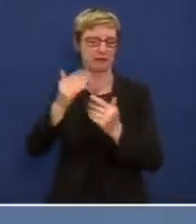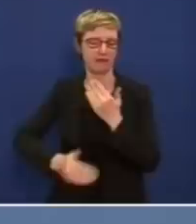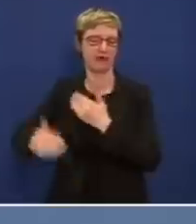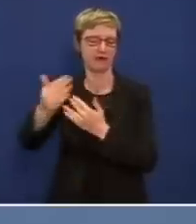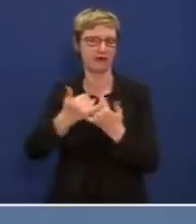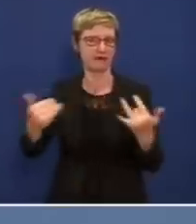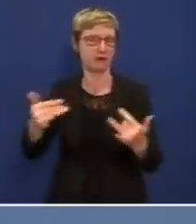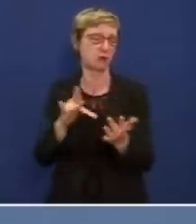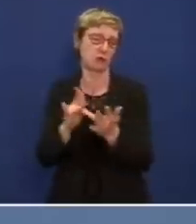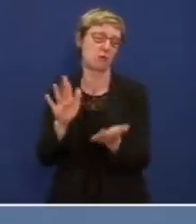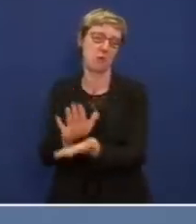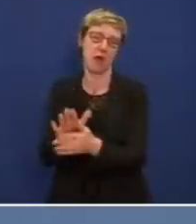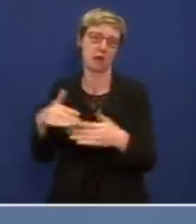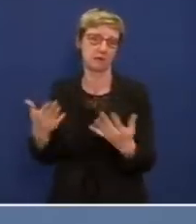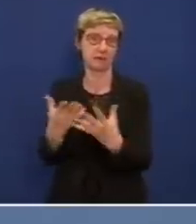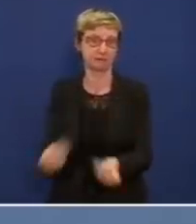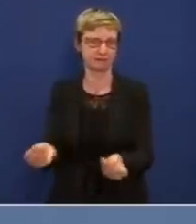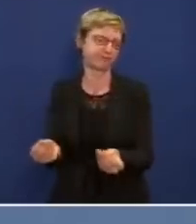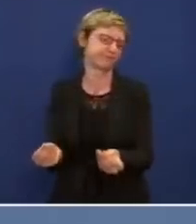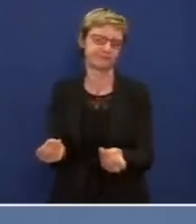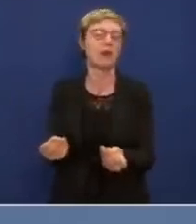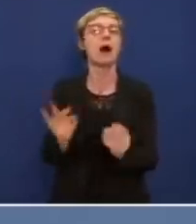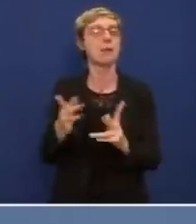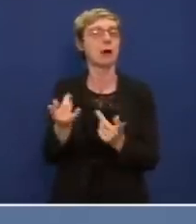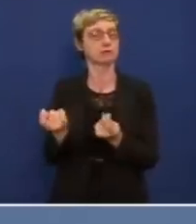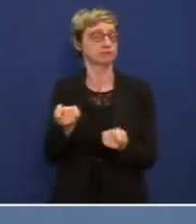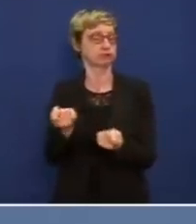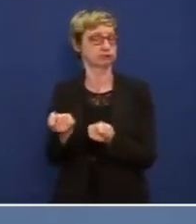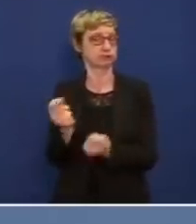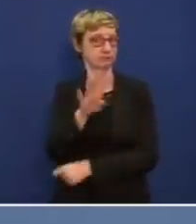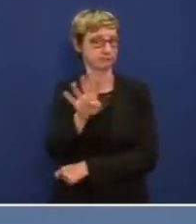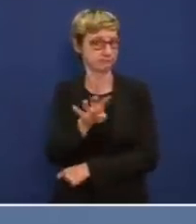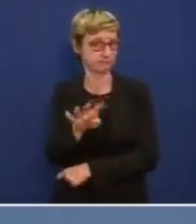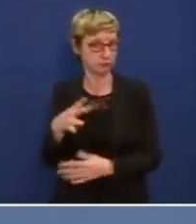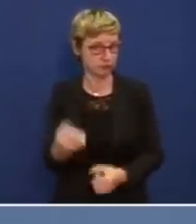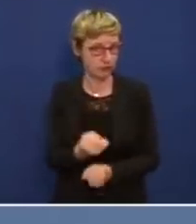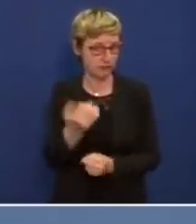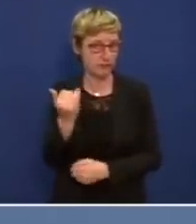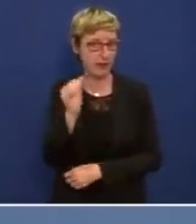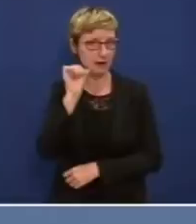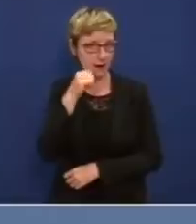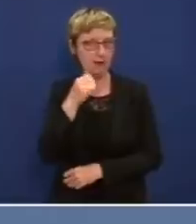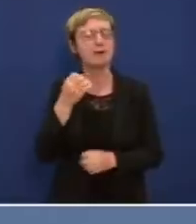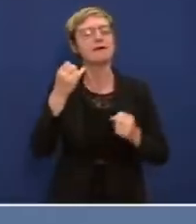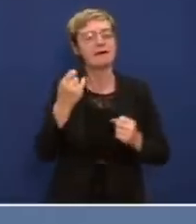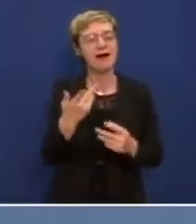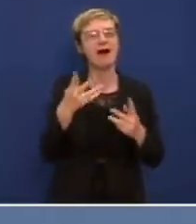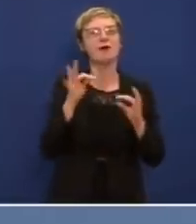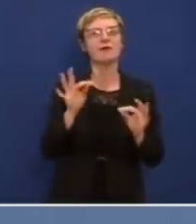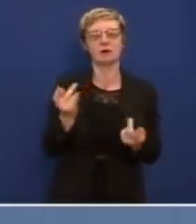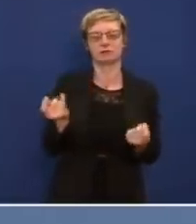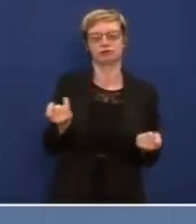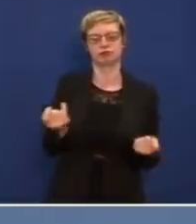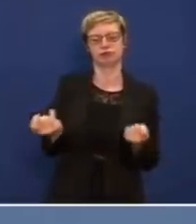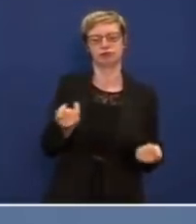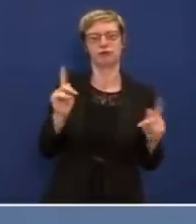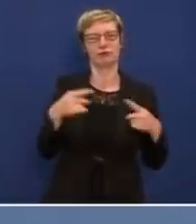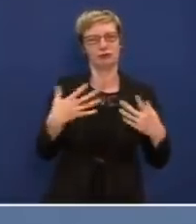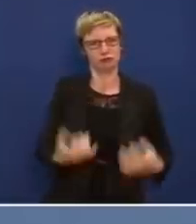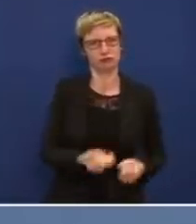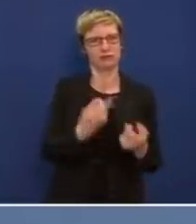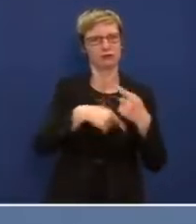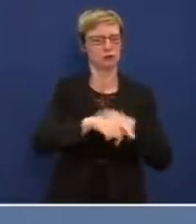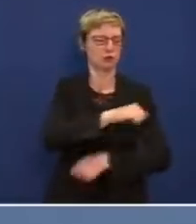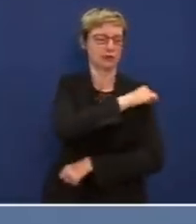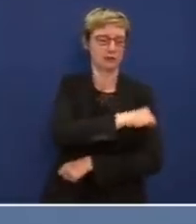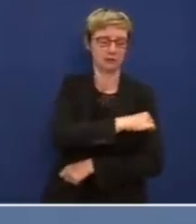Frage ist, erstens, bekommen wir es unter Kontrolle? Dazu hilft vor allem auch das Impfen. Lernen wir auch immer besser selbst mit